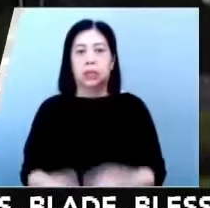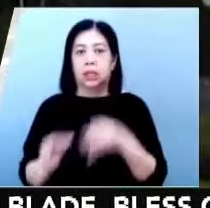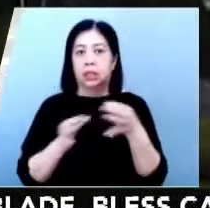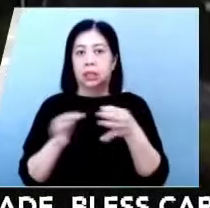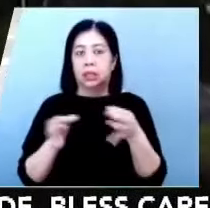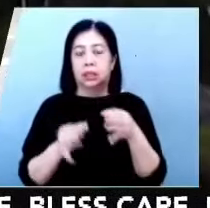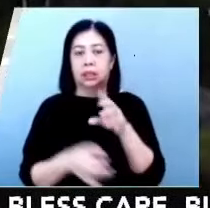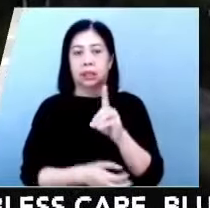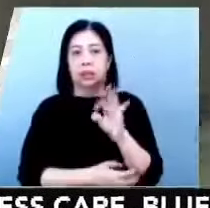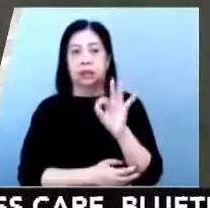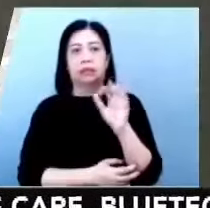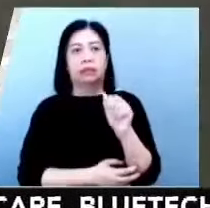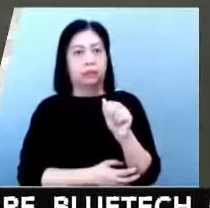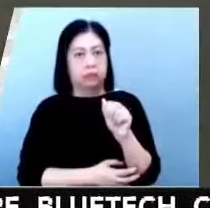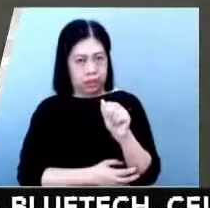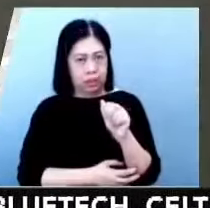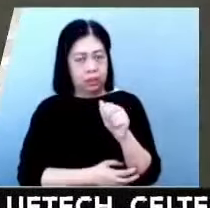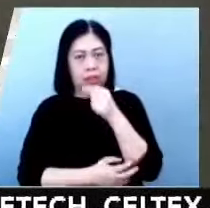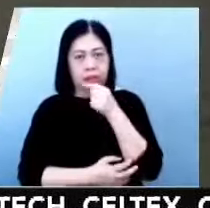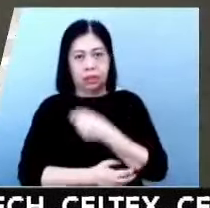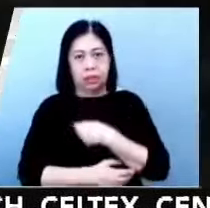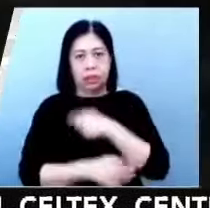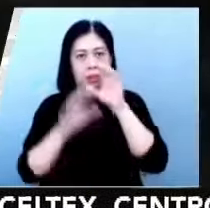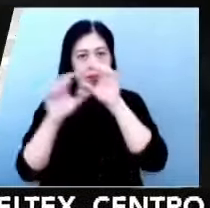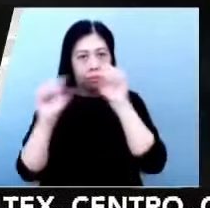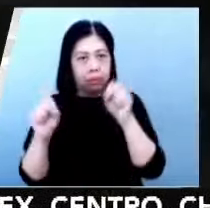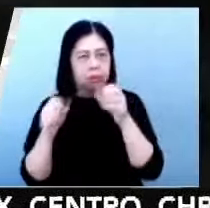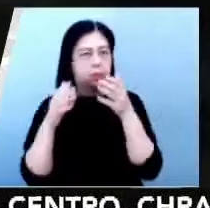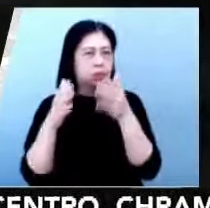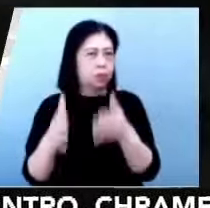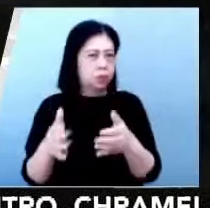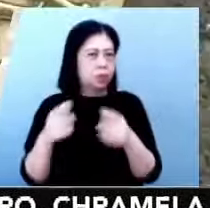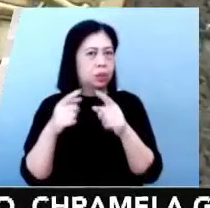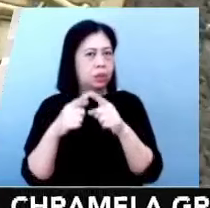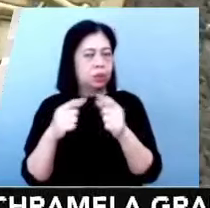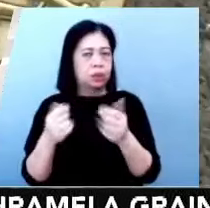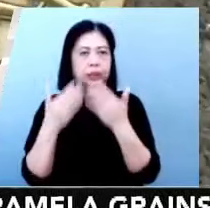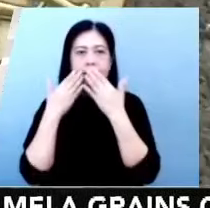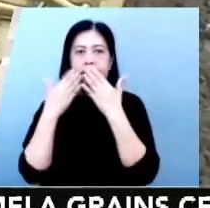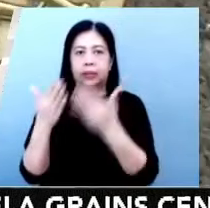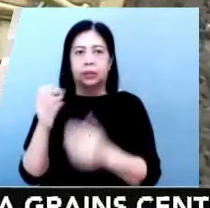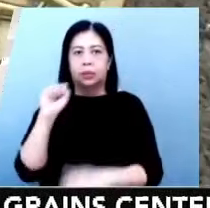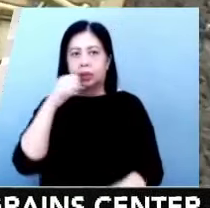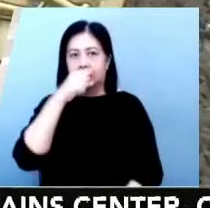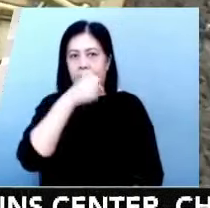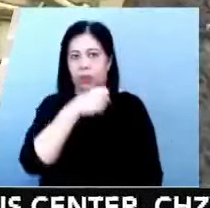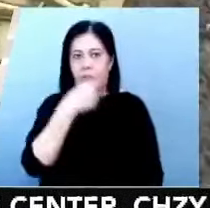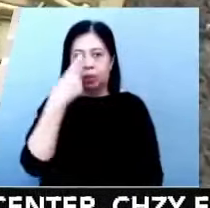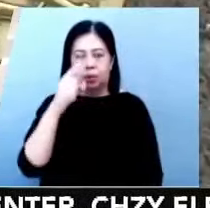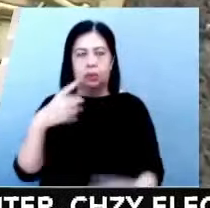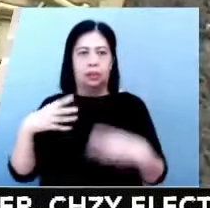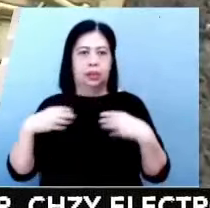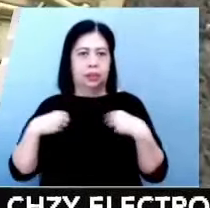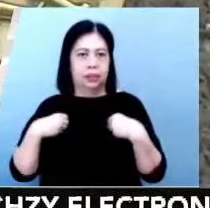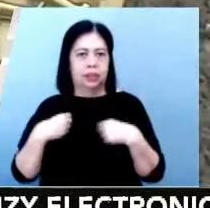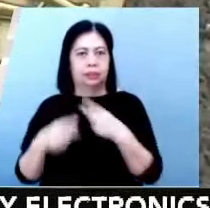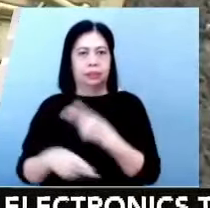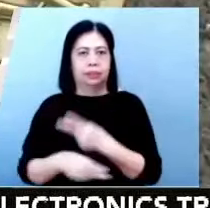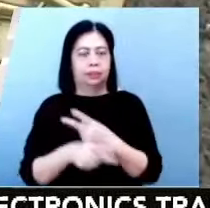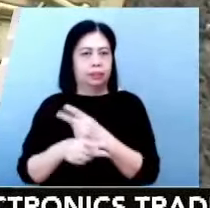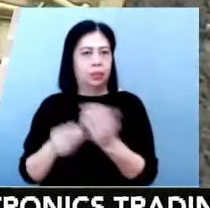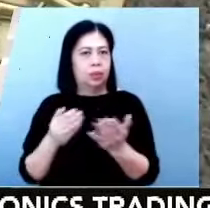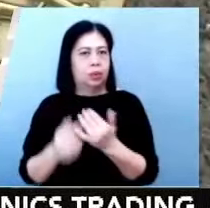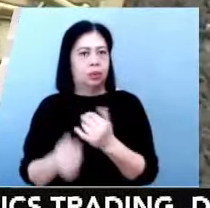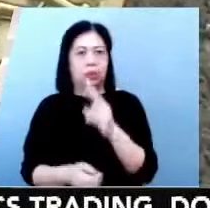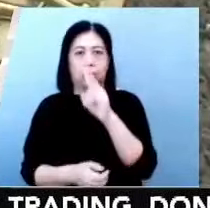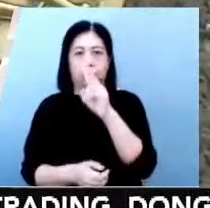Foreign Affairs, ang pagbati ng Pangulo ay paraan para magpasalamat sa Taiwan sa pagtanggap at pag-aalaga sa halos